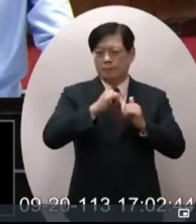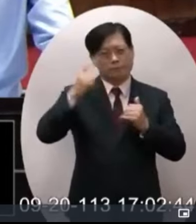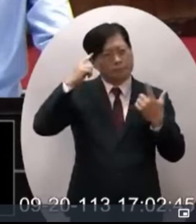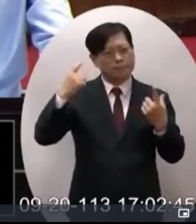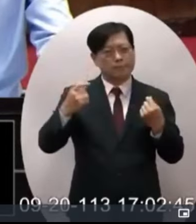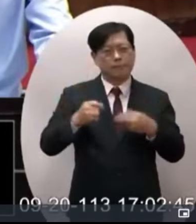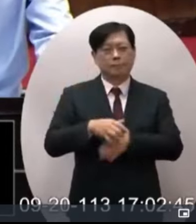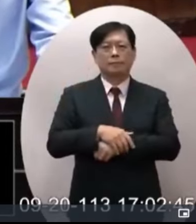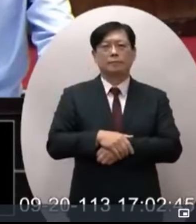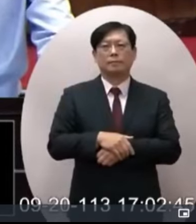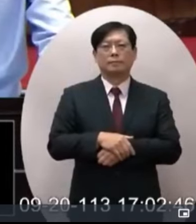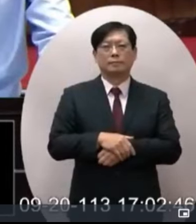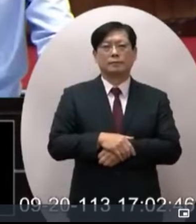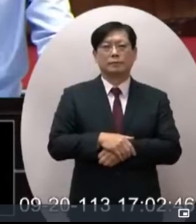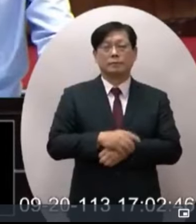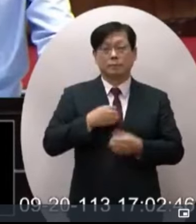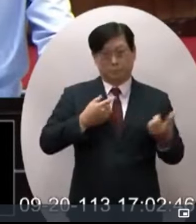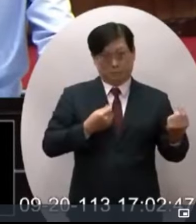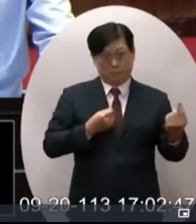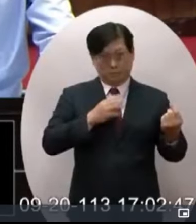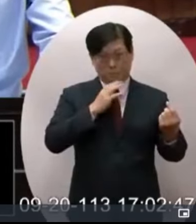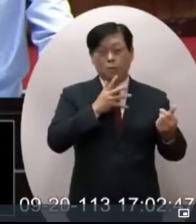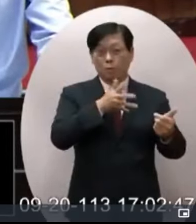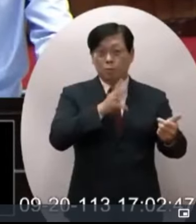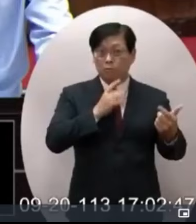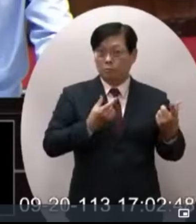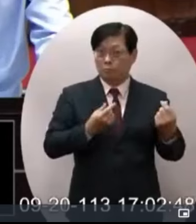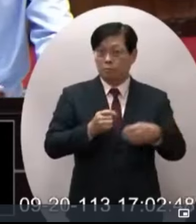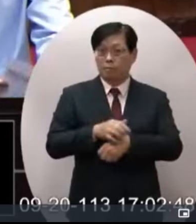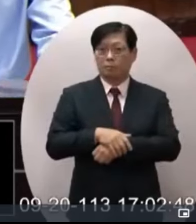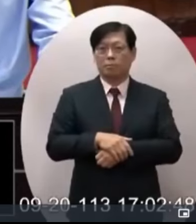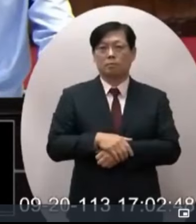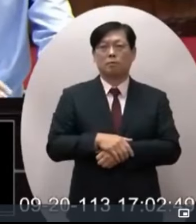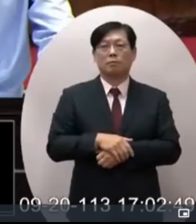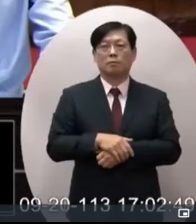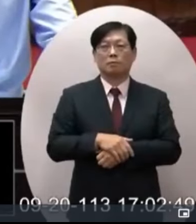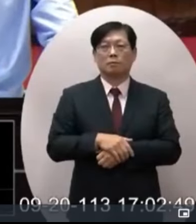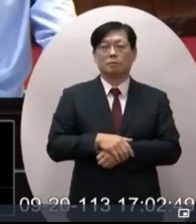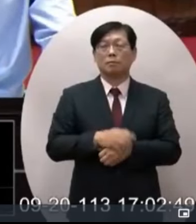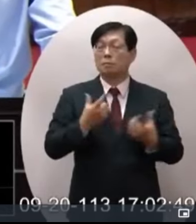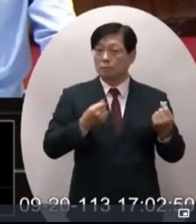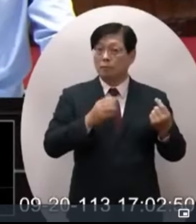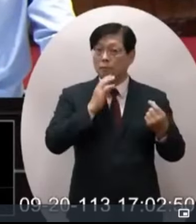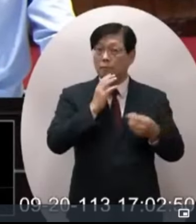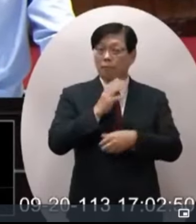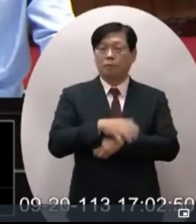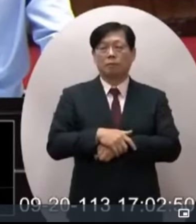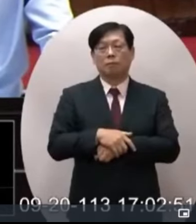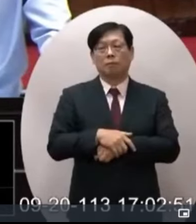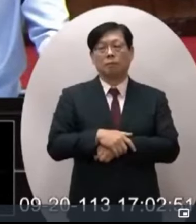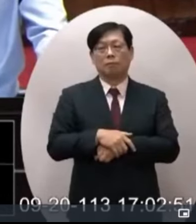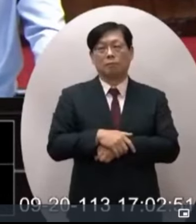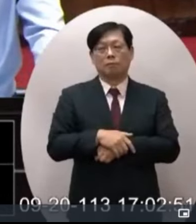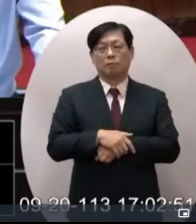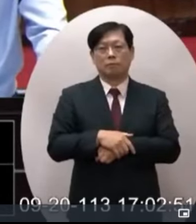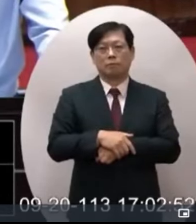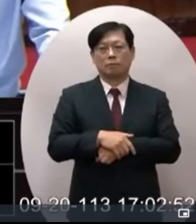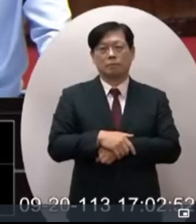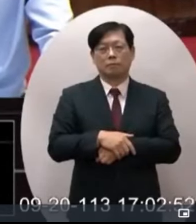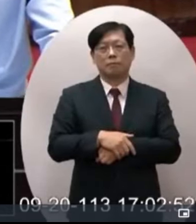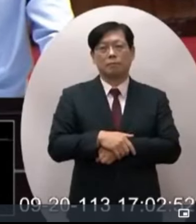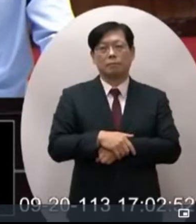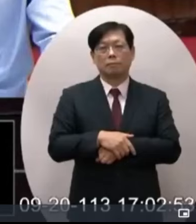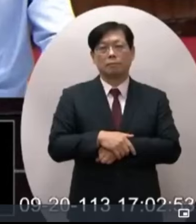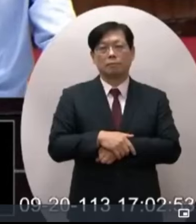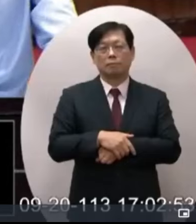我一样。 我还必须要讲一句 话。你是不是跟我一样？我问你是不是跟我一样？ 一样， 啊、一样。那所以、 啊，所以我也请委员跟我一样，如